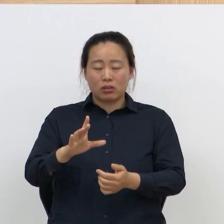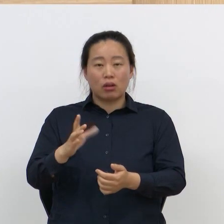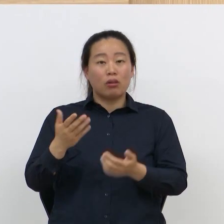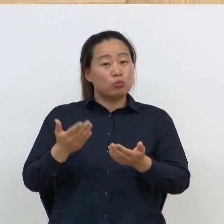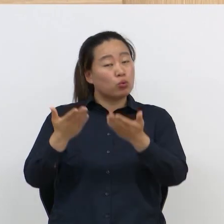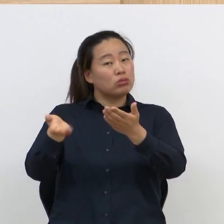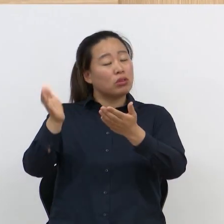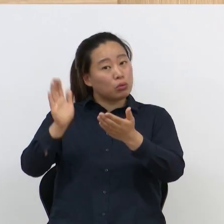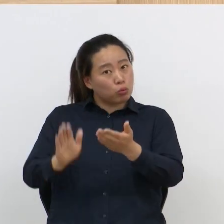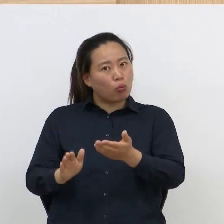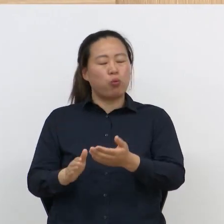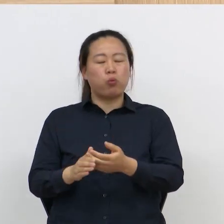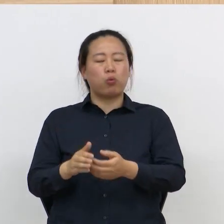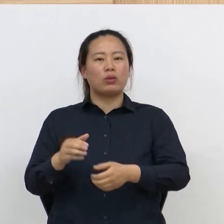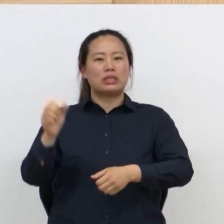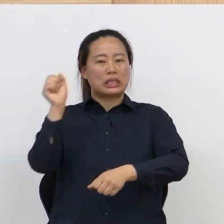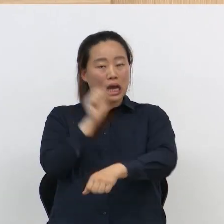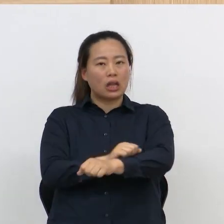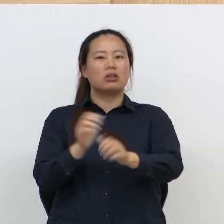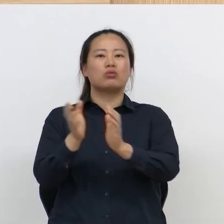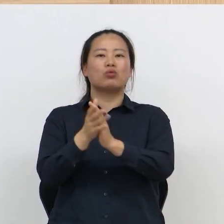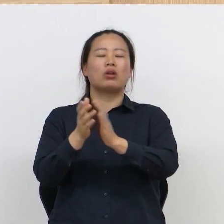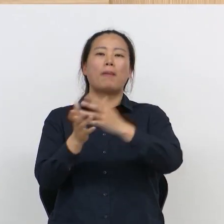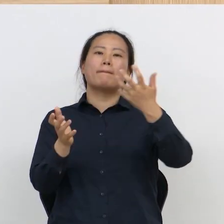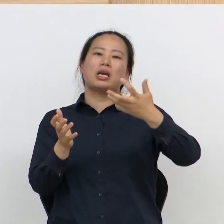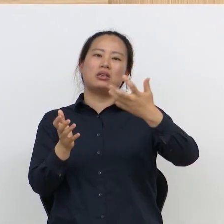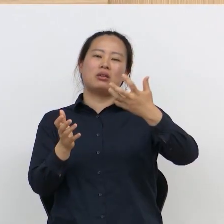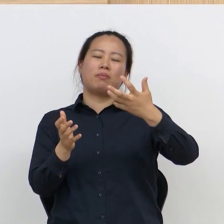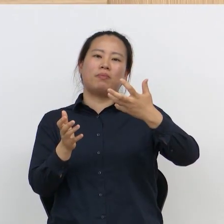점수를 보면 잘하는 애들은 80점까지 나옵니다. 이렇게